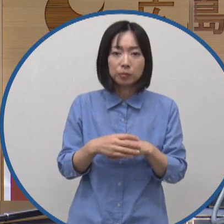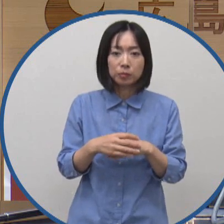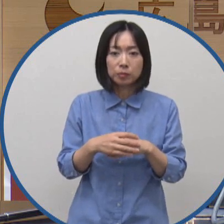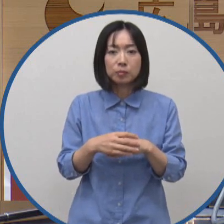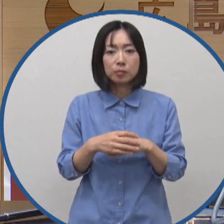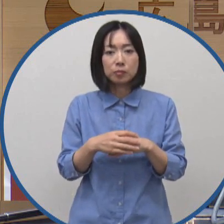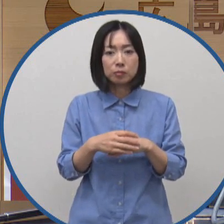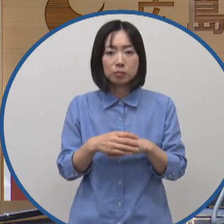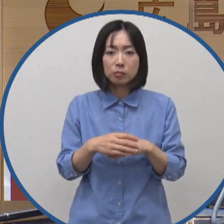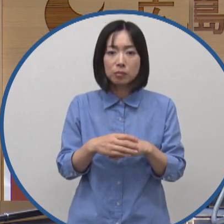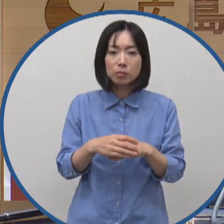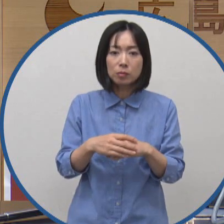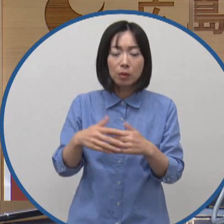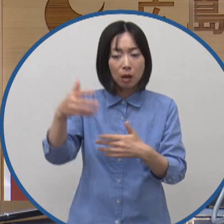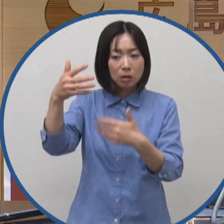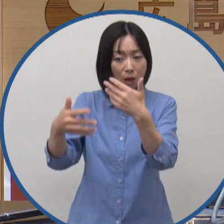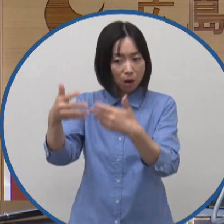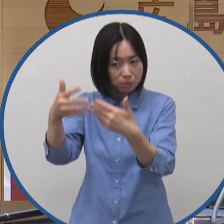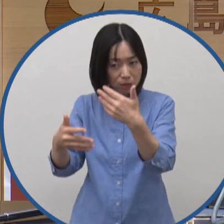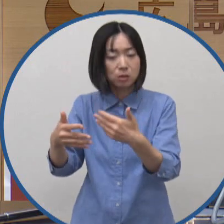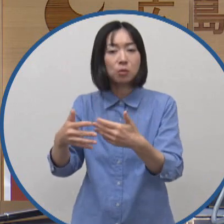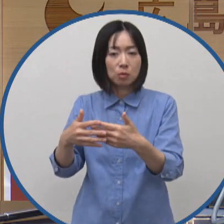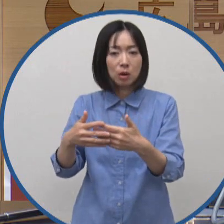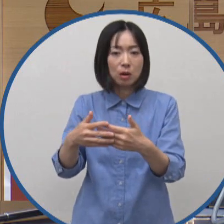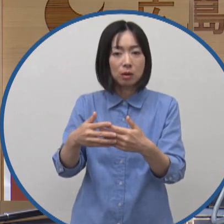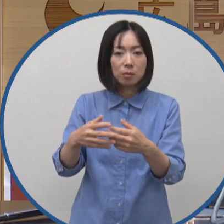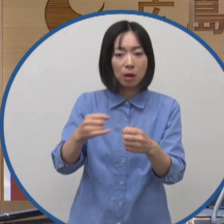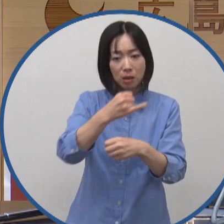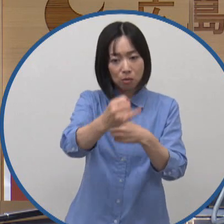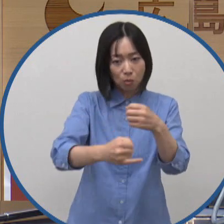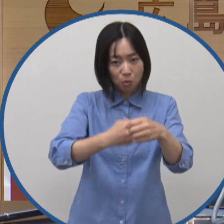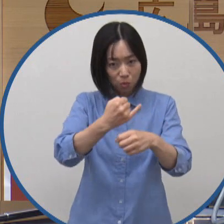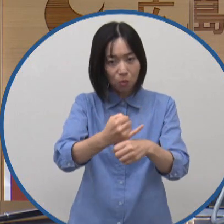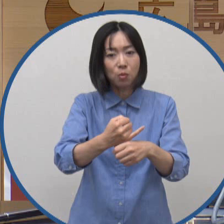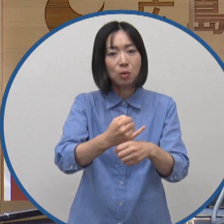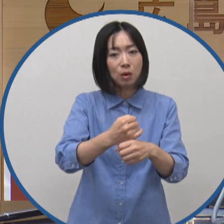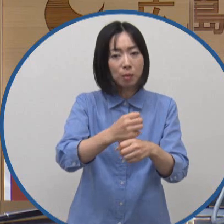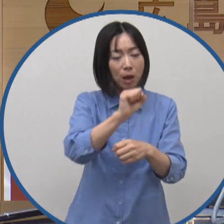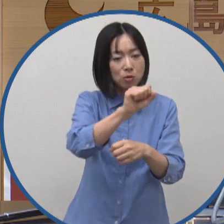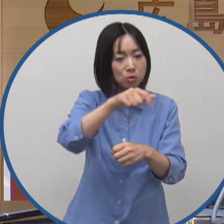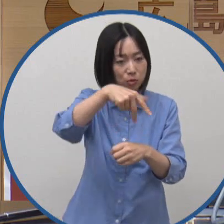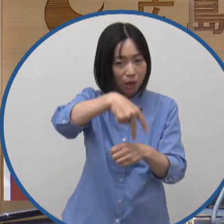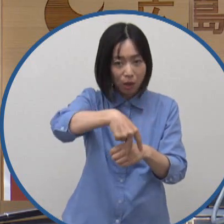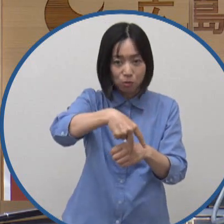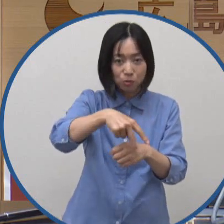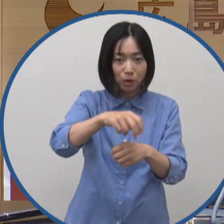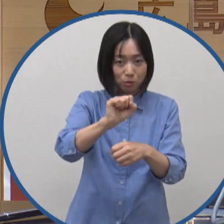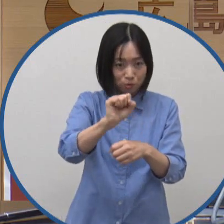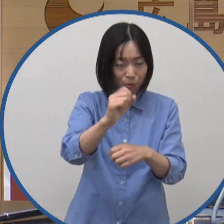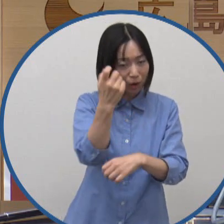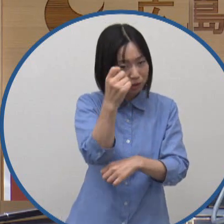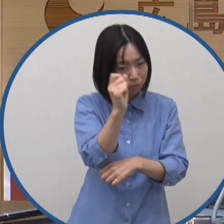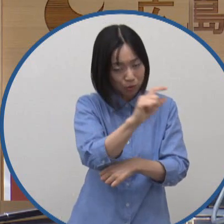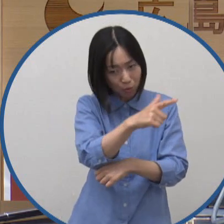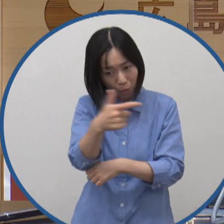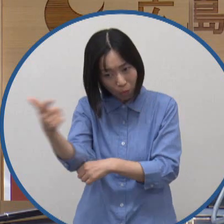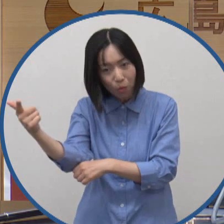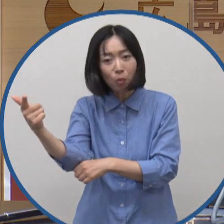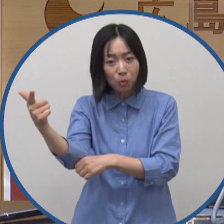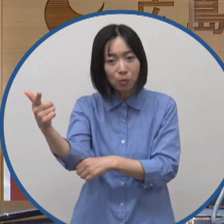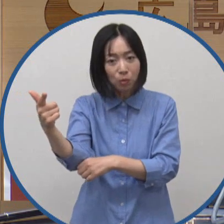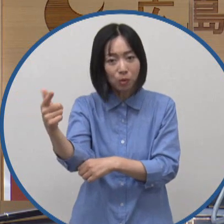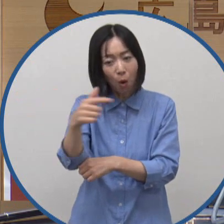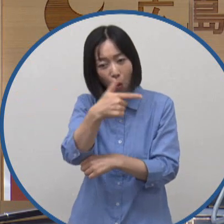ね、テレビのニュースでも、ネット上でも SNS でも新聞でもこう出てくる